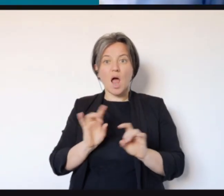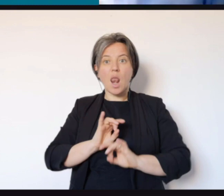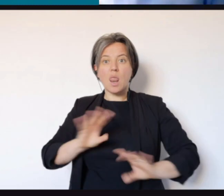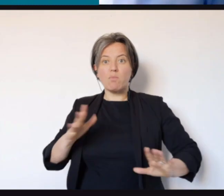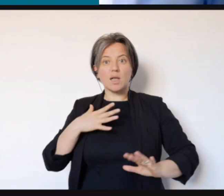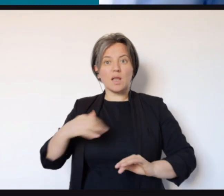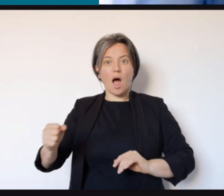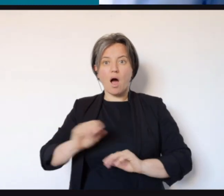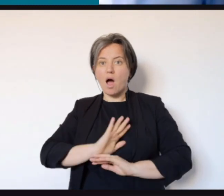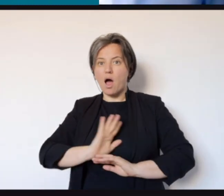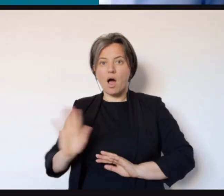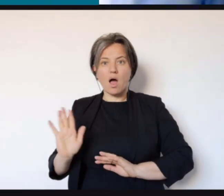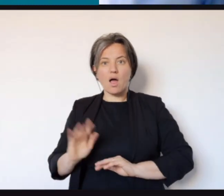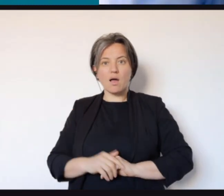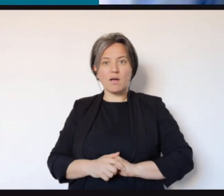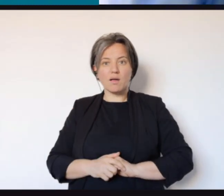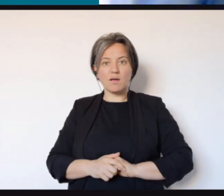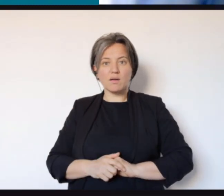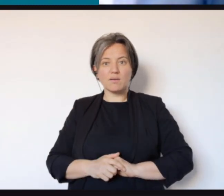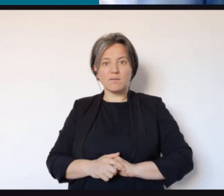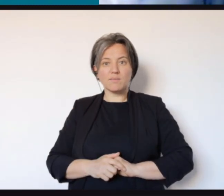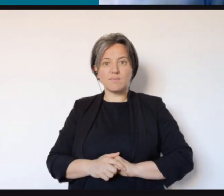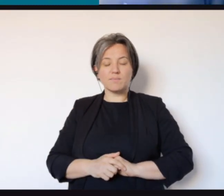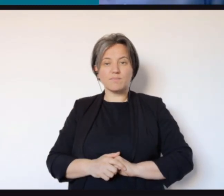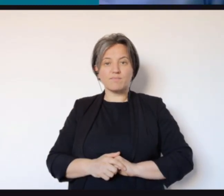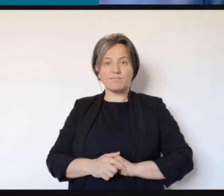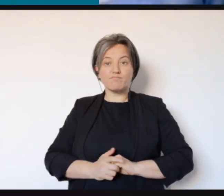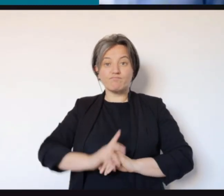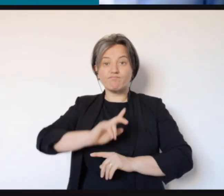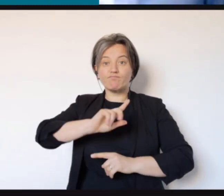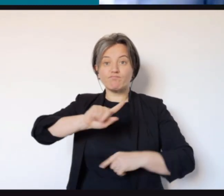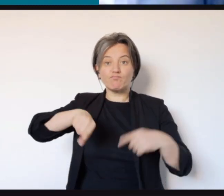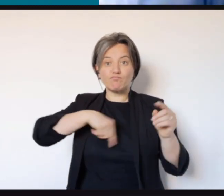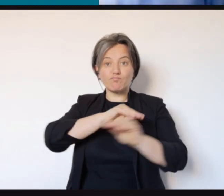e c'è stata limitata la libertà di